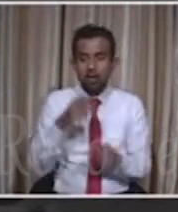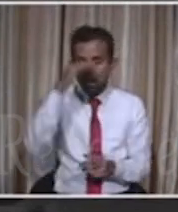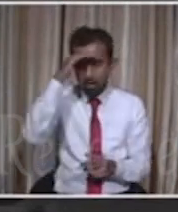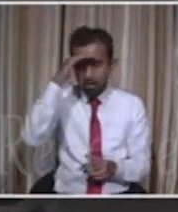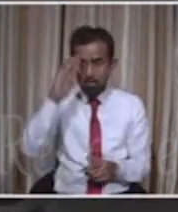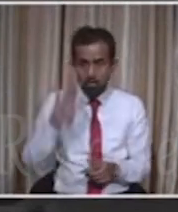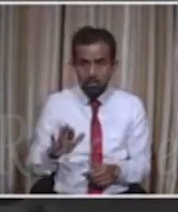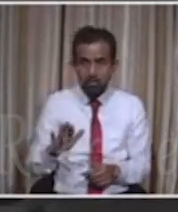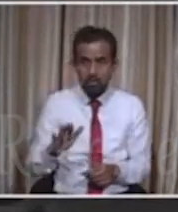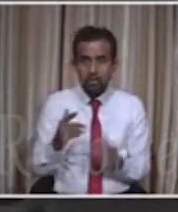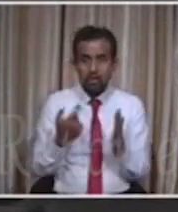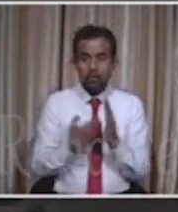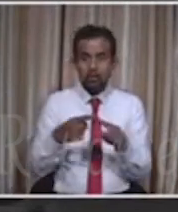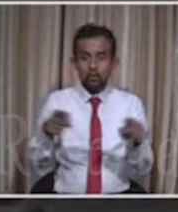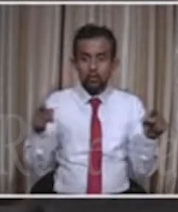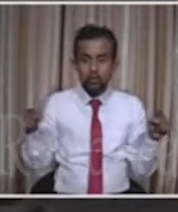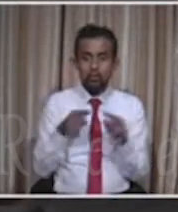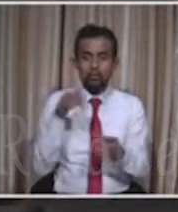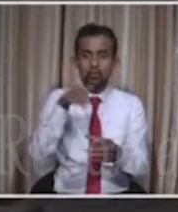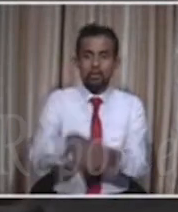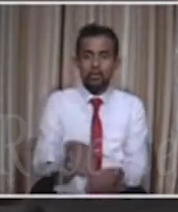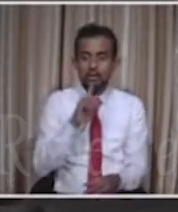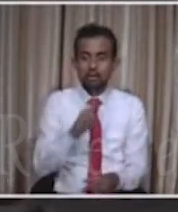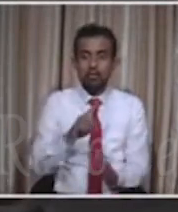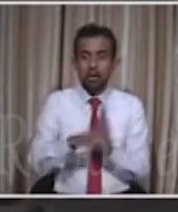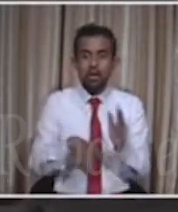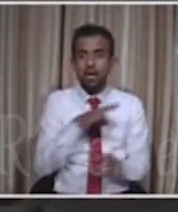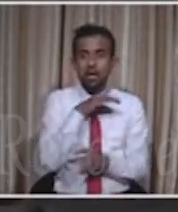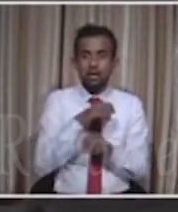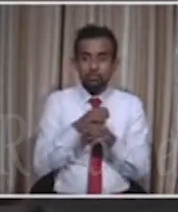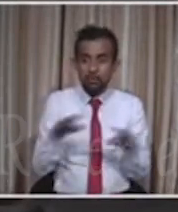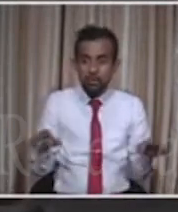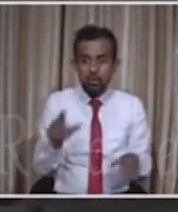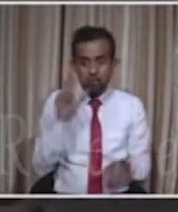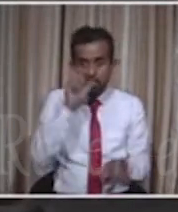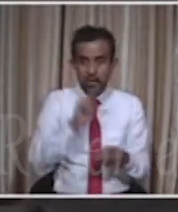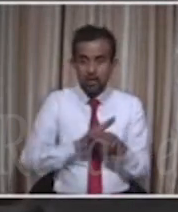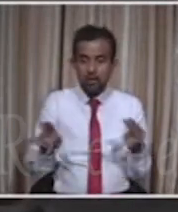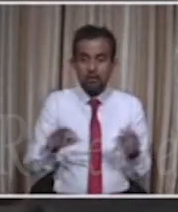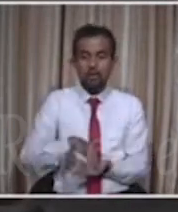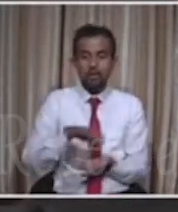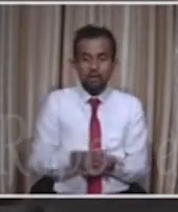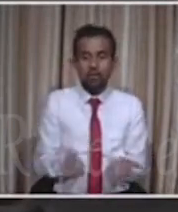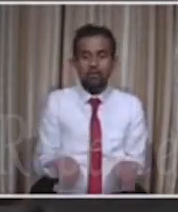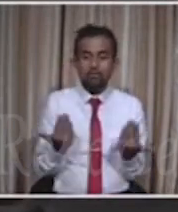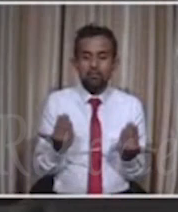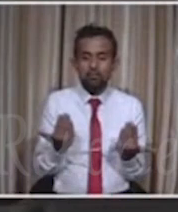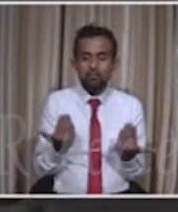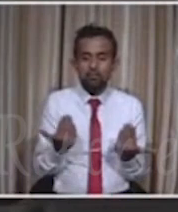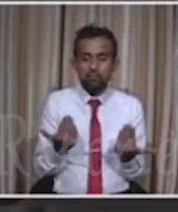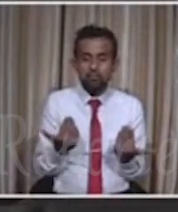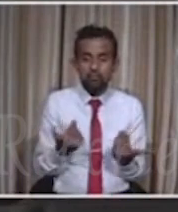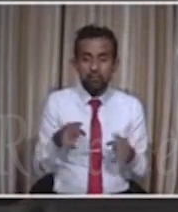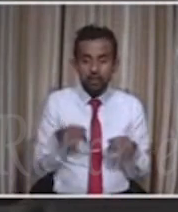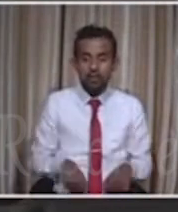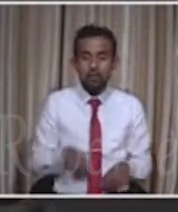කතානායකතුමාගේ කාමරයට ගිහිල්ලා කිව්වා මේ රට ලේ විලක් වෙනකම් බලන් ඉන්න එපා තීරණයක් ගන්න කියලා මේ වට අදත්